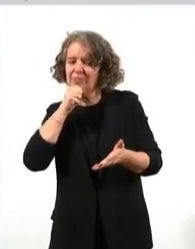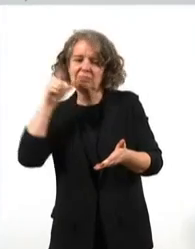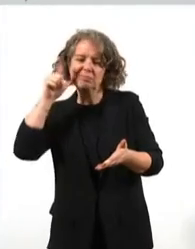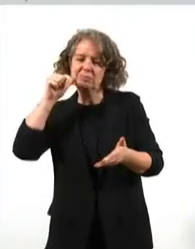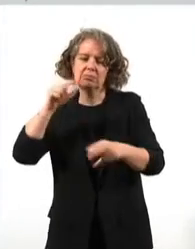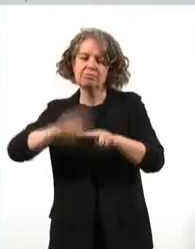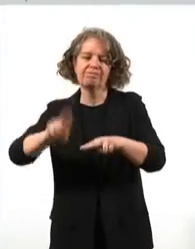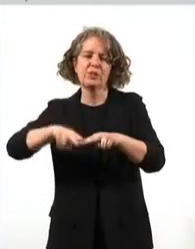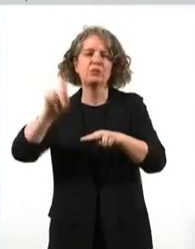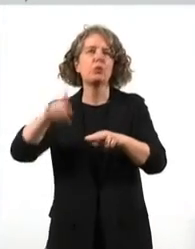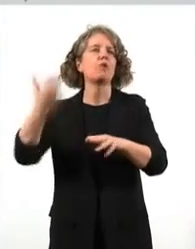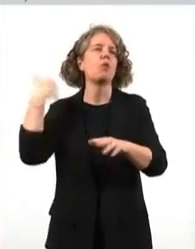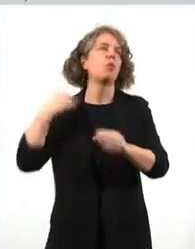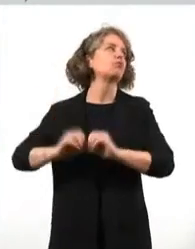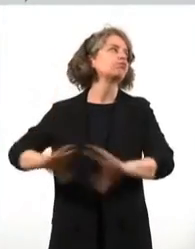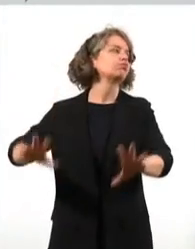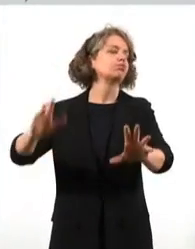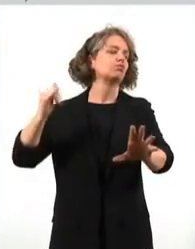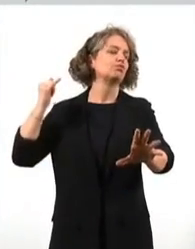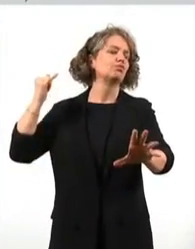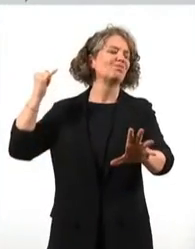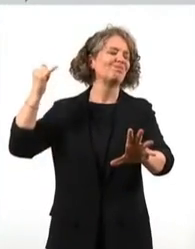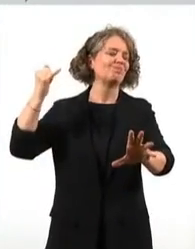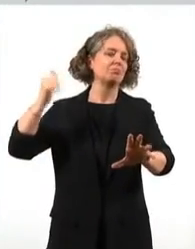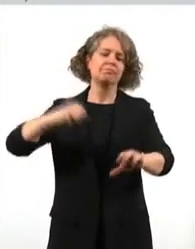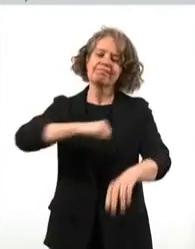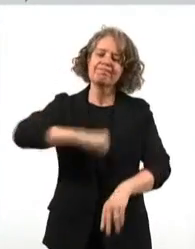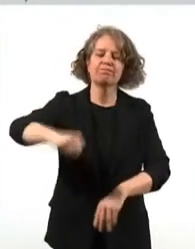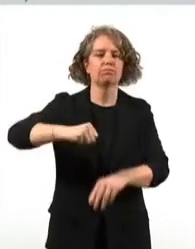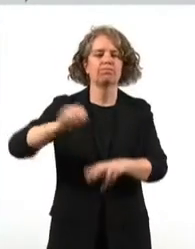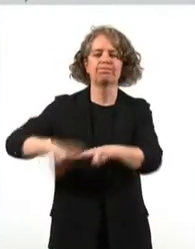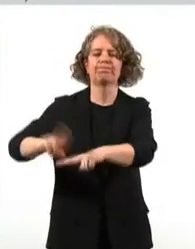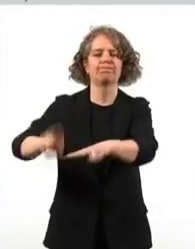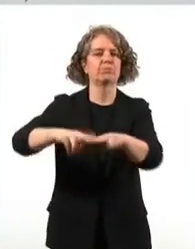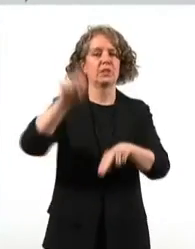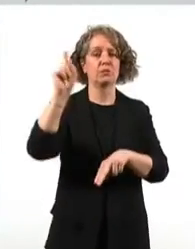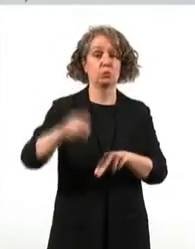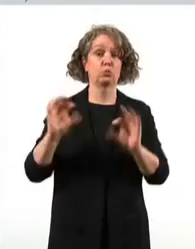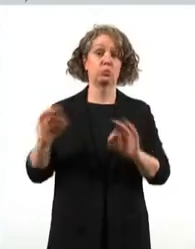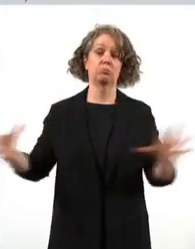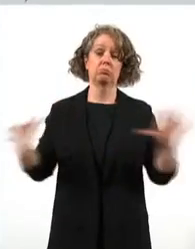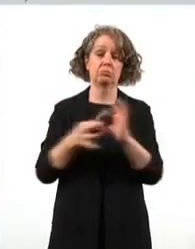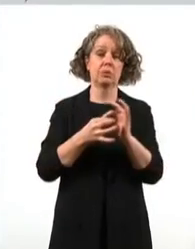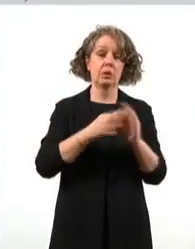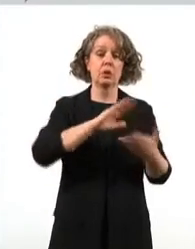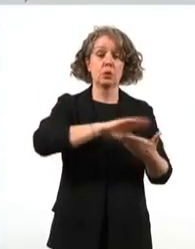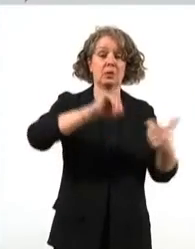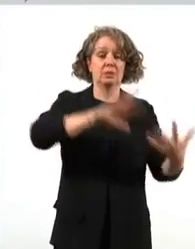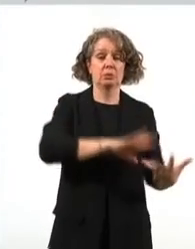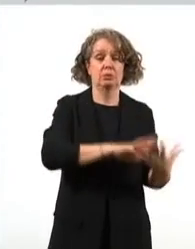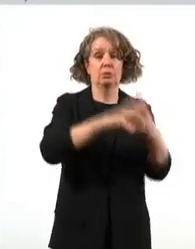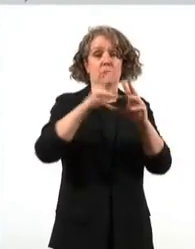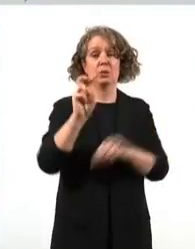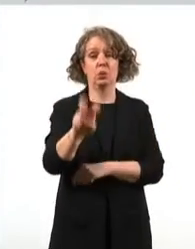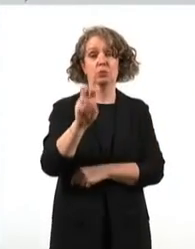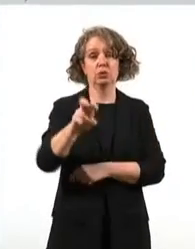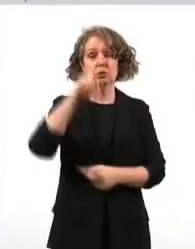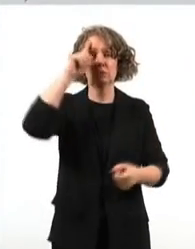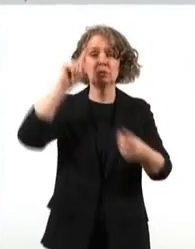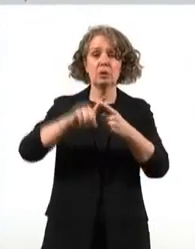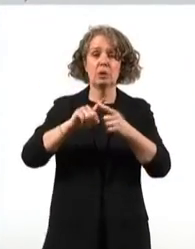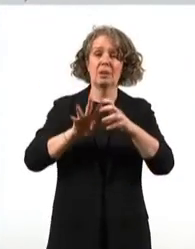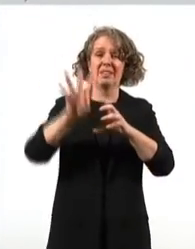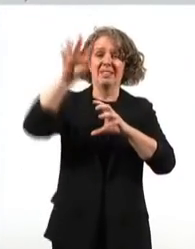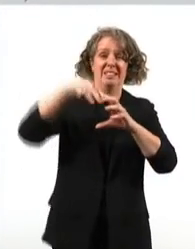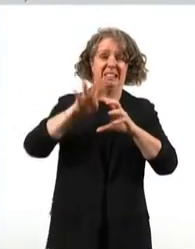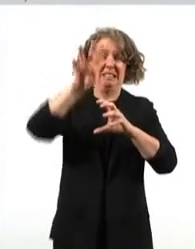faut qu'on accélère. Ça tombe bien parce que ça va aller dans notre objectif de transition écologique et de réduction de nos émissions de gaz à effet de serre dont on a pu